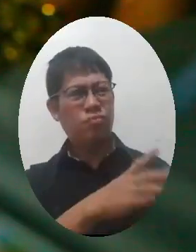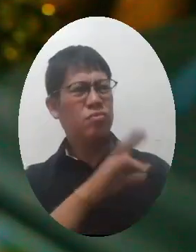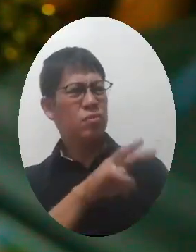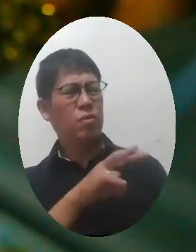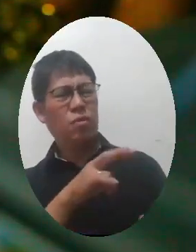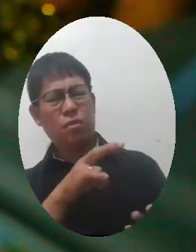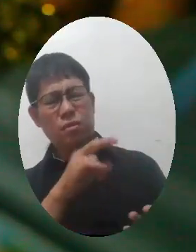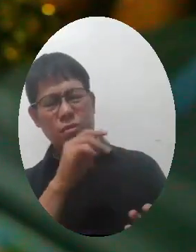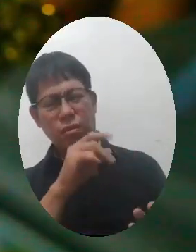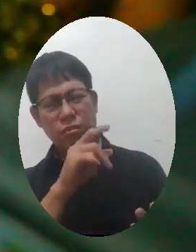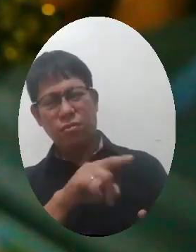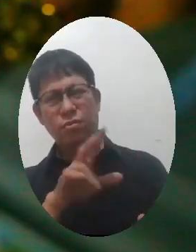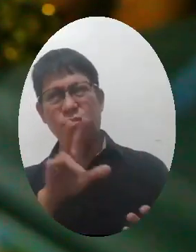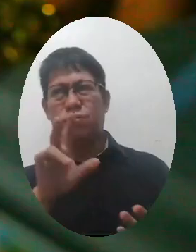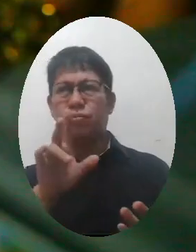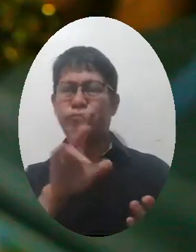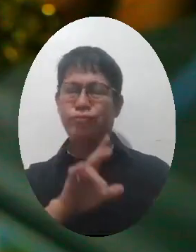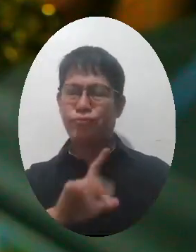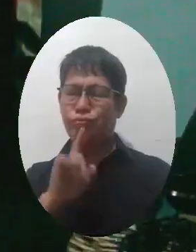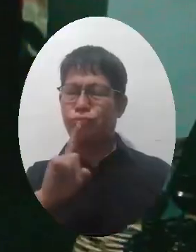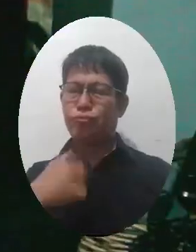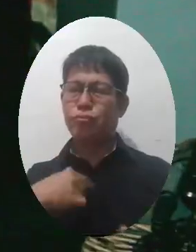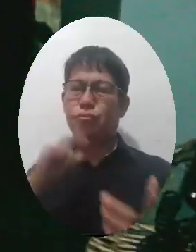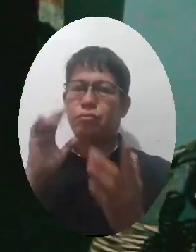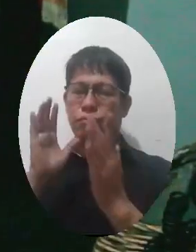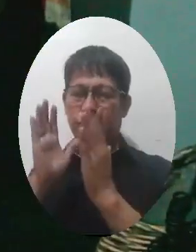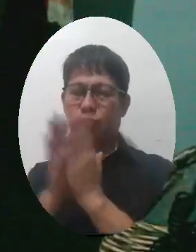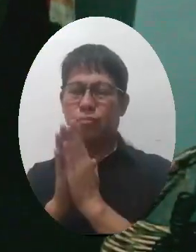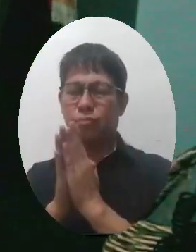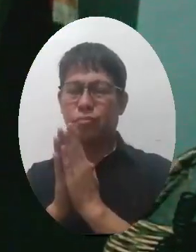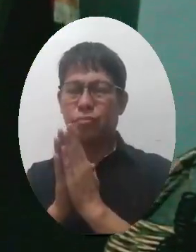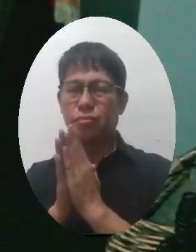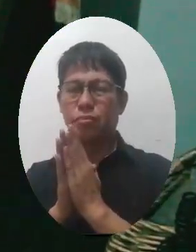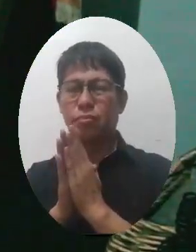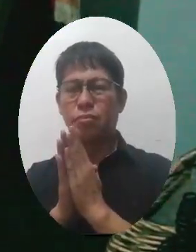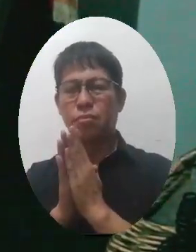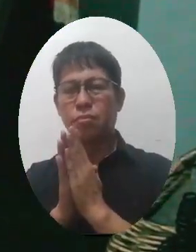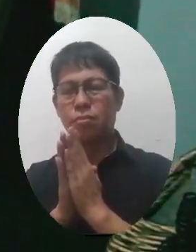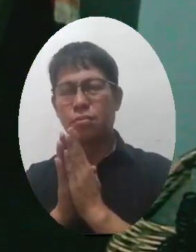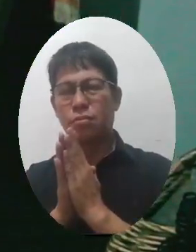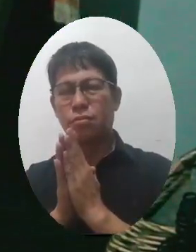eh, yung pagdadasal. Tapos, yun. Hi.